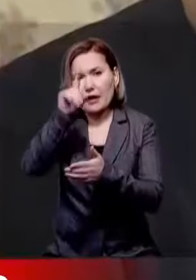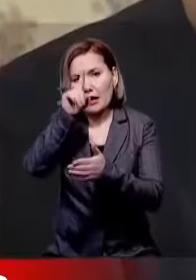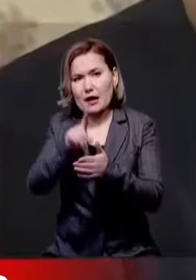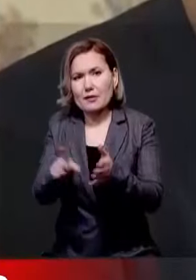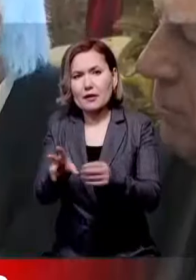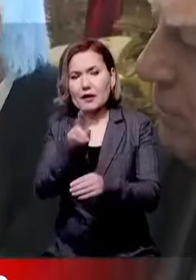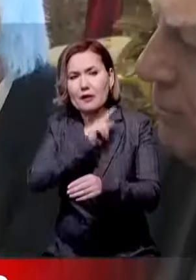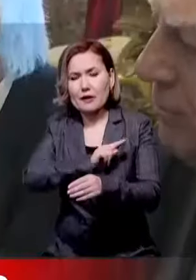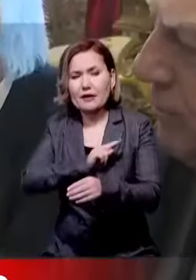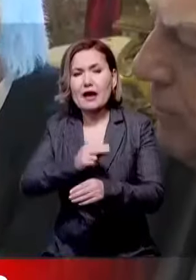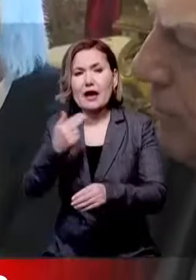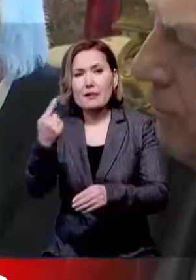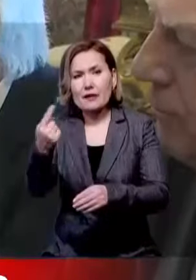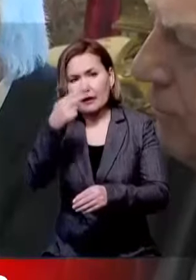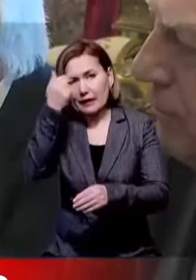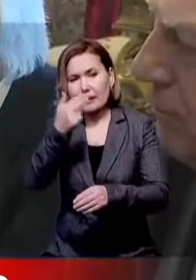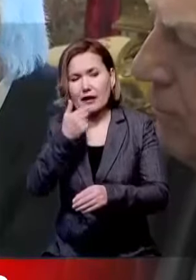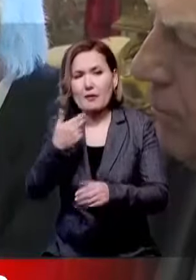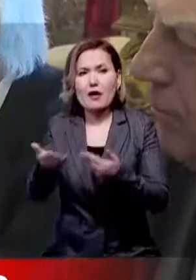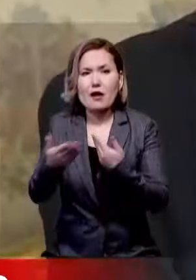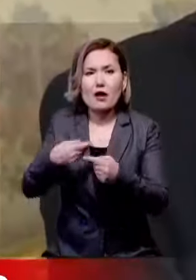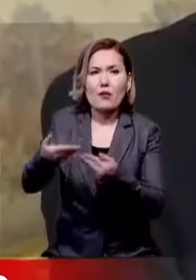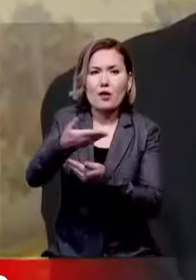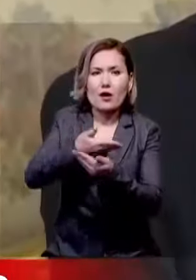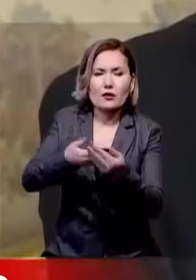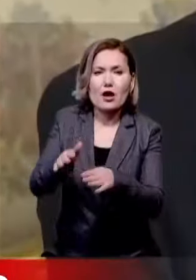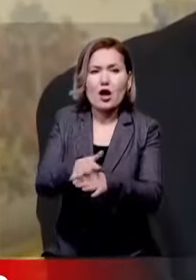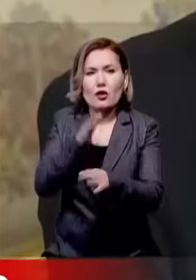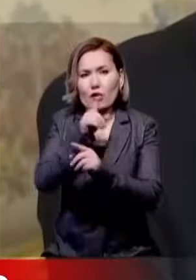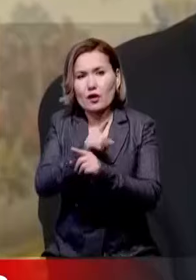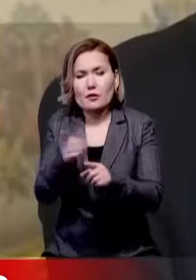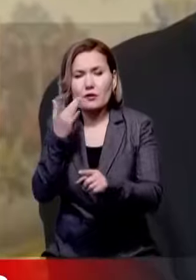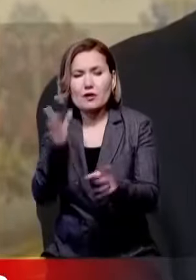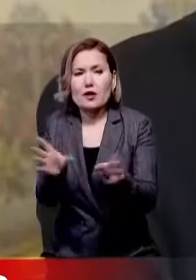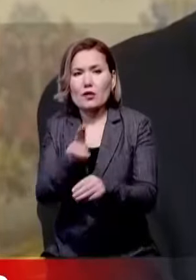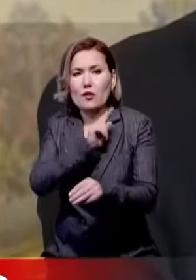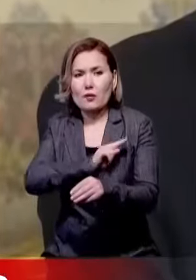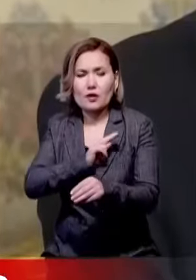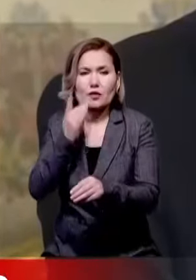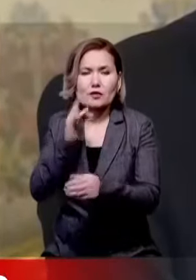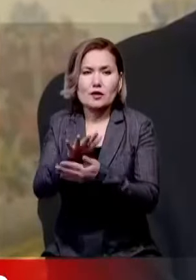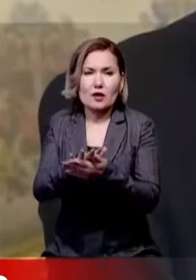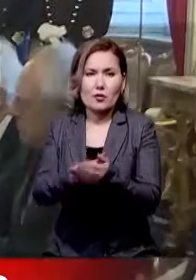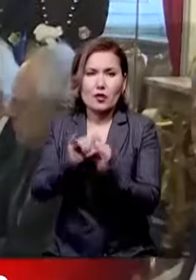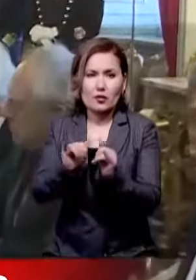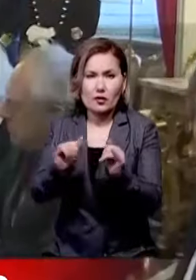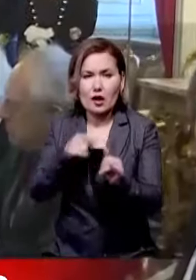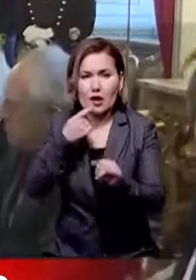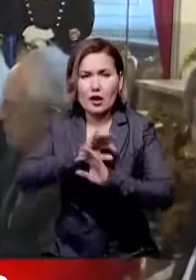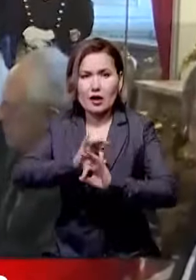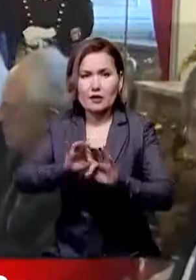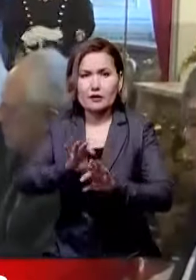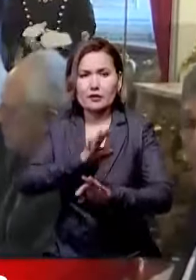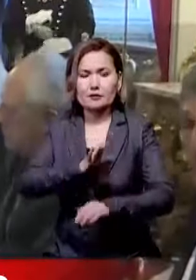сенімді серіктестеріміздің бірі. Италиямен қарым-қатынас ұзақ уақыттан бері өзара тиімді сипатта дамып келе жатқанын